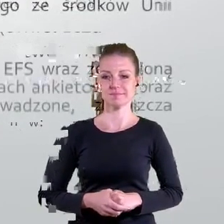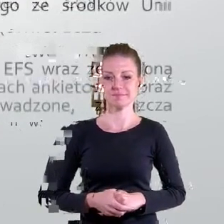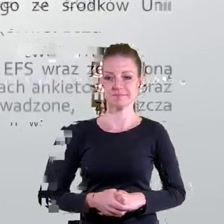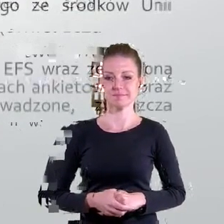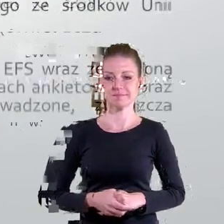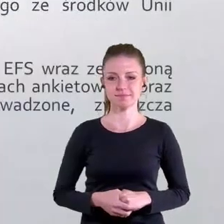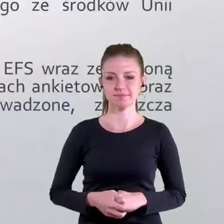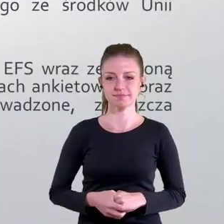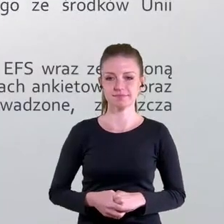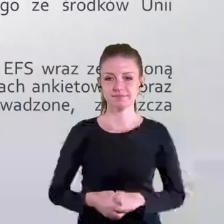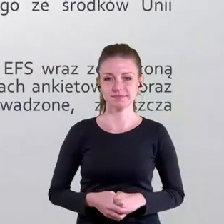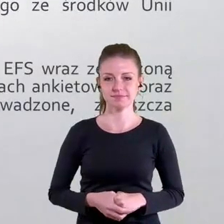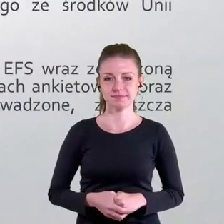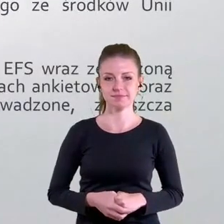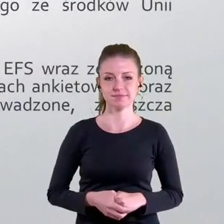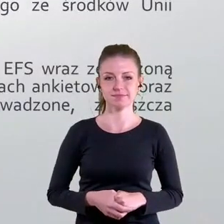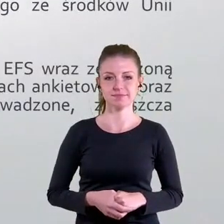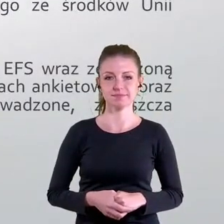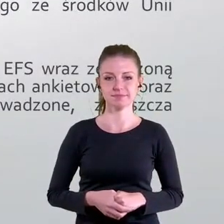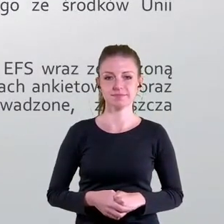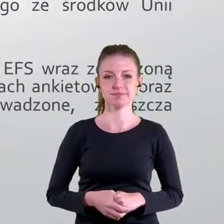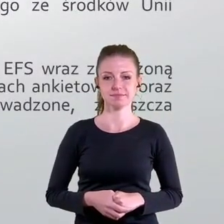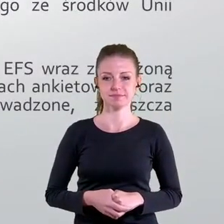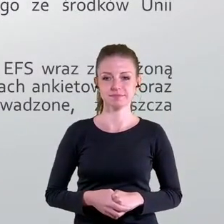Europejskiej poprzez